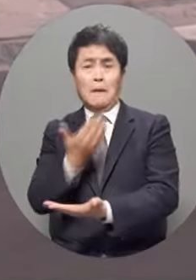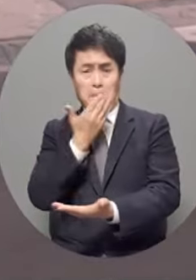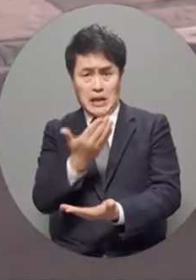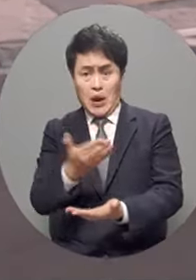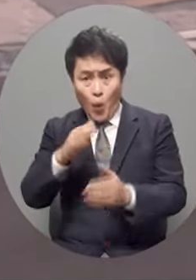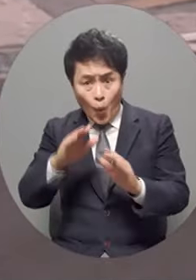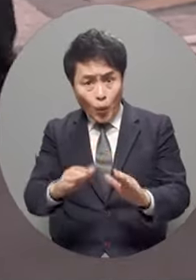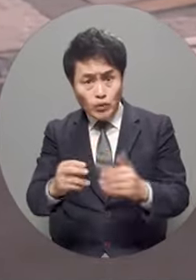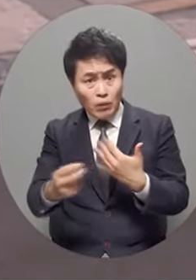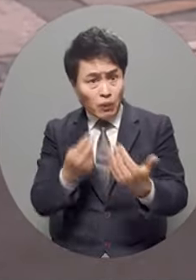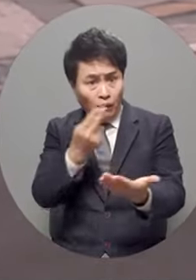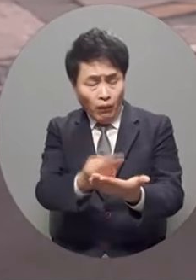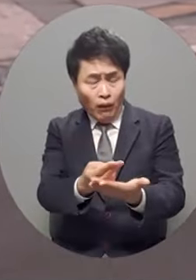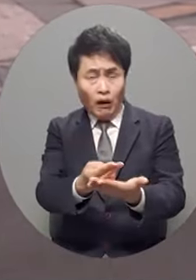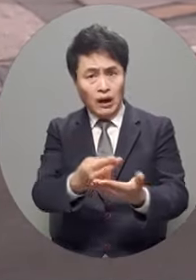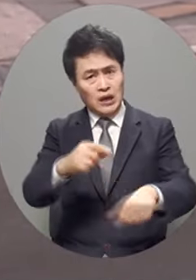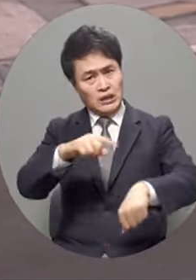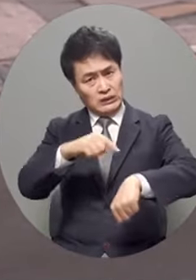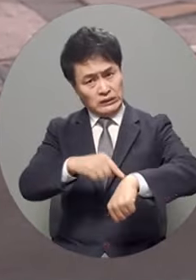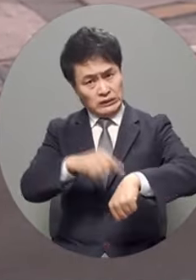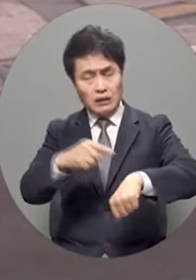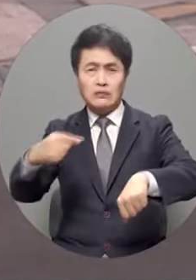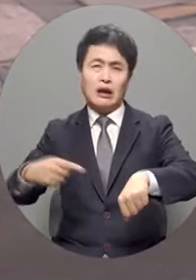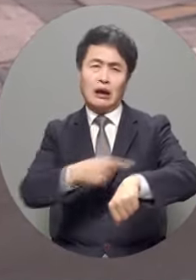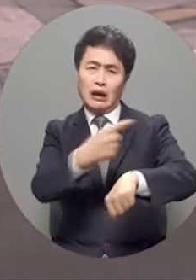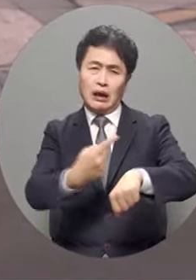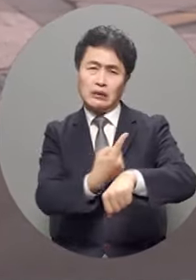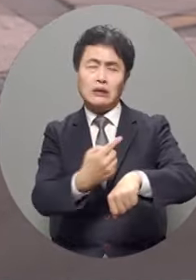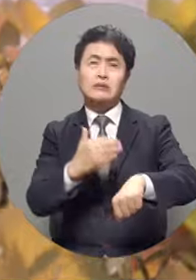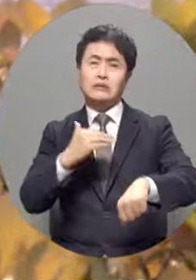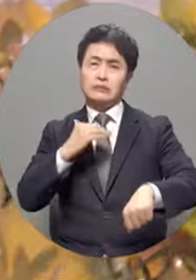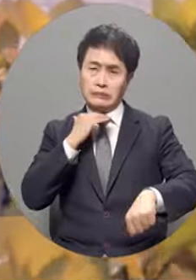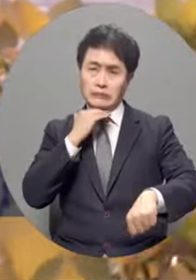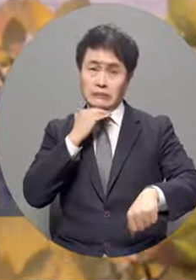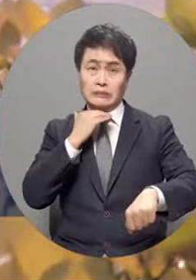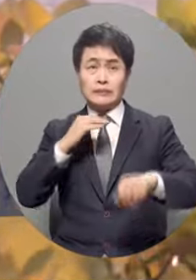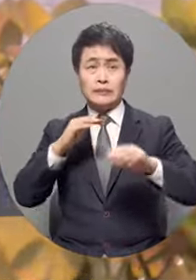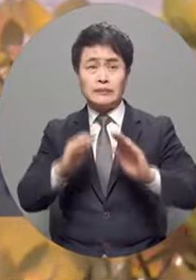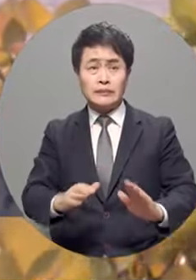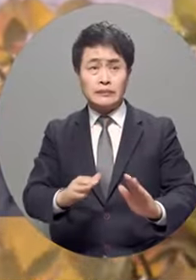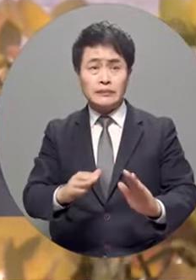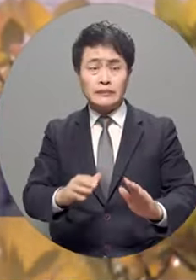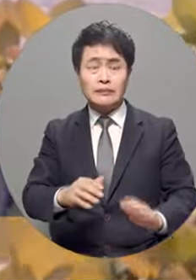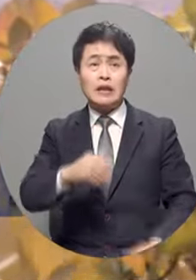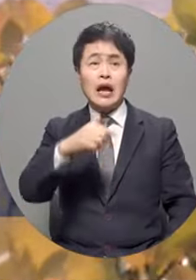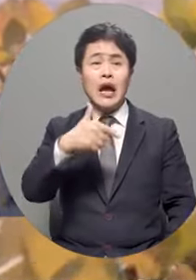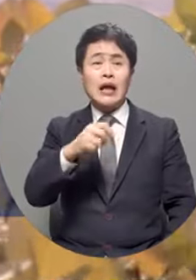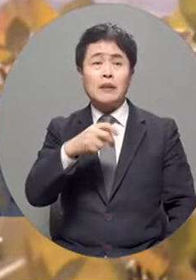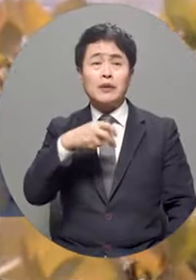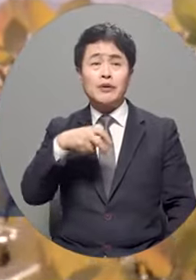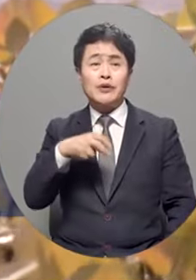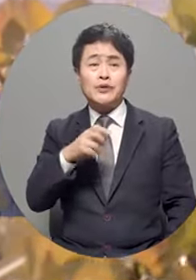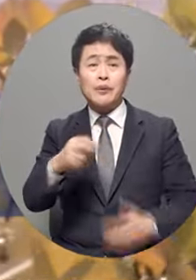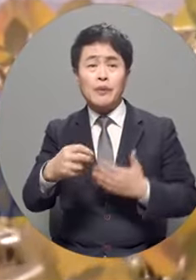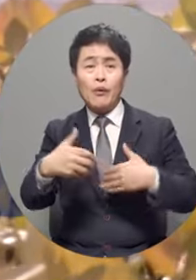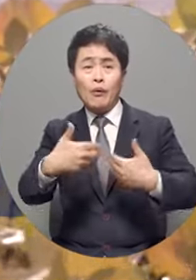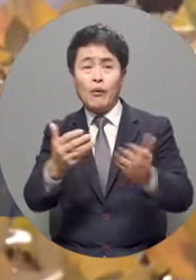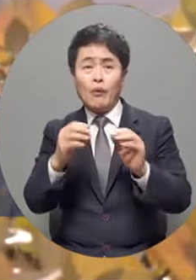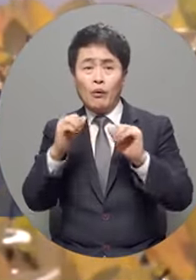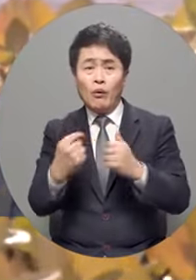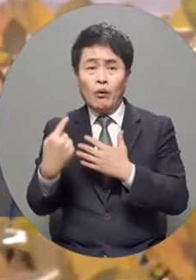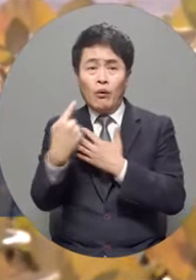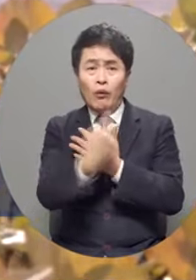오늘은 병상이 잡히기까지 1시간 가까이 걸렸습니다. 방금 병세병원에 계시다가 이제 온몸이